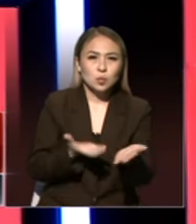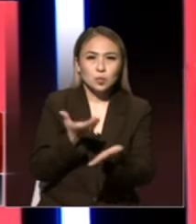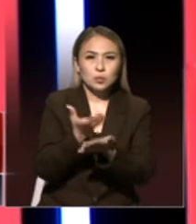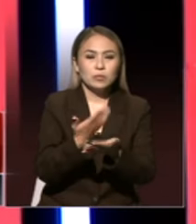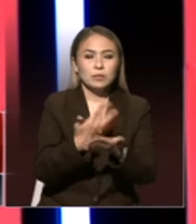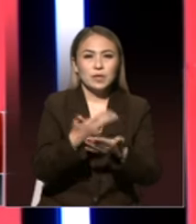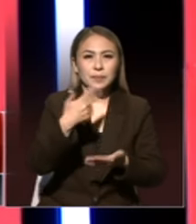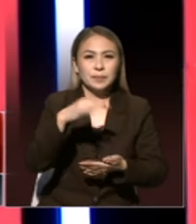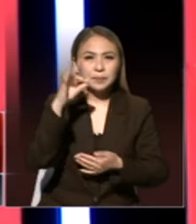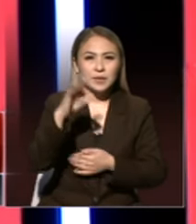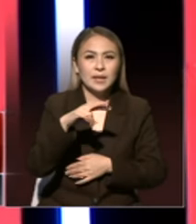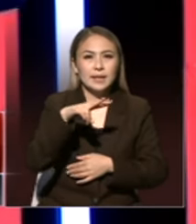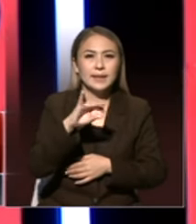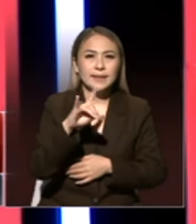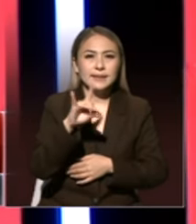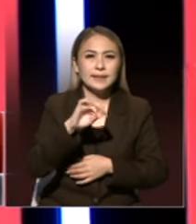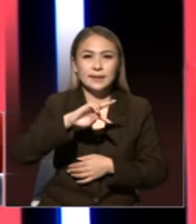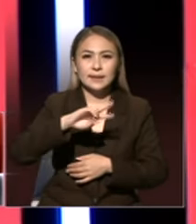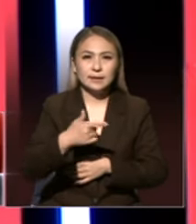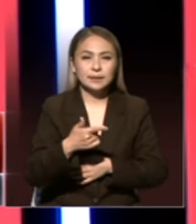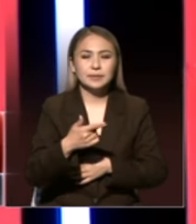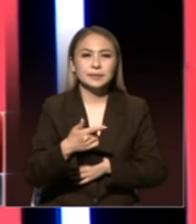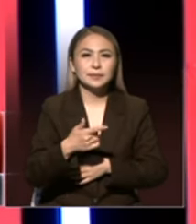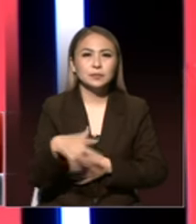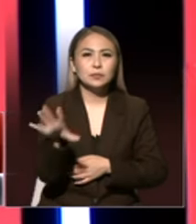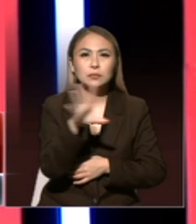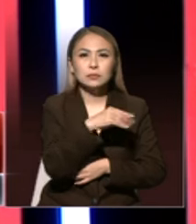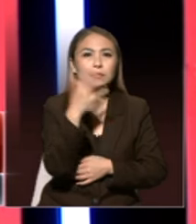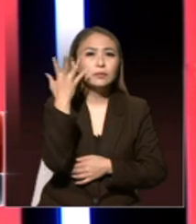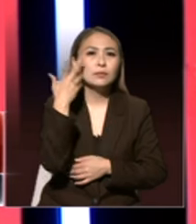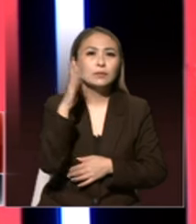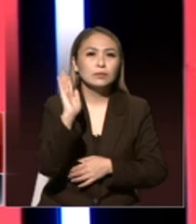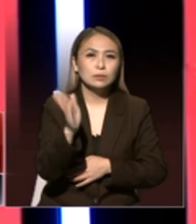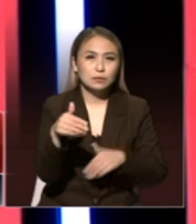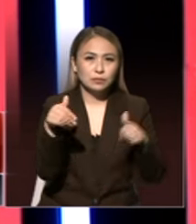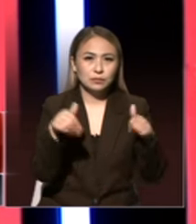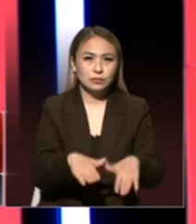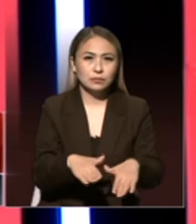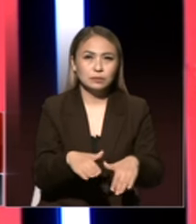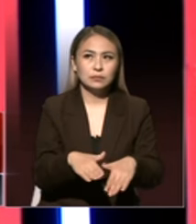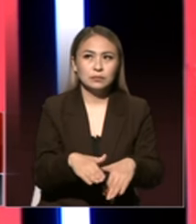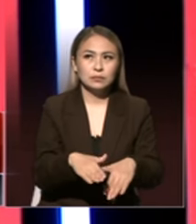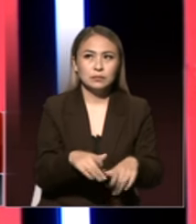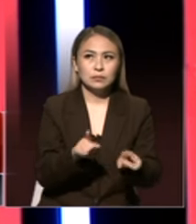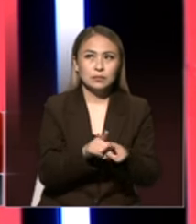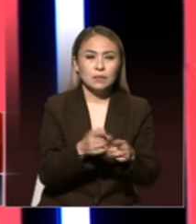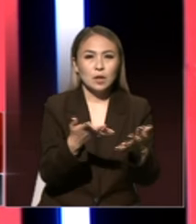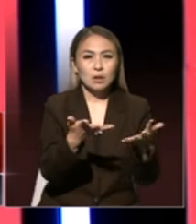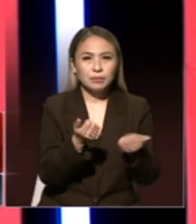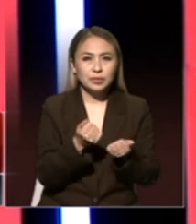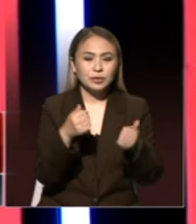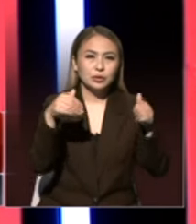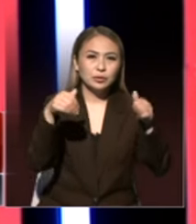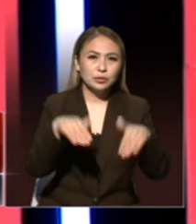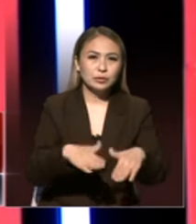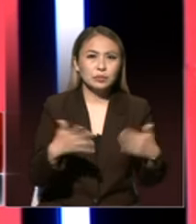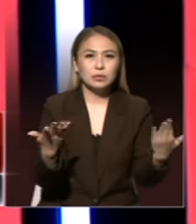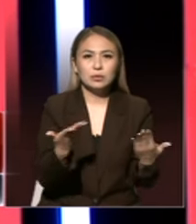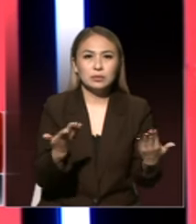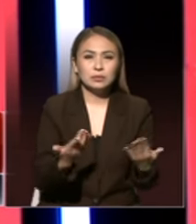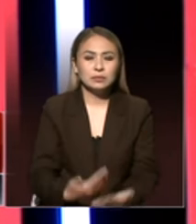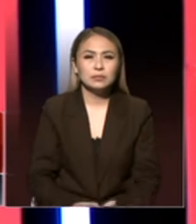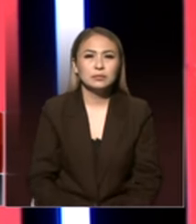отырмыз, 30% лизингті айтып отырсыздар мысалға. Бұның бәрі қандай енді бұлай? Алу жолдары, шешу жолдары қандай?